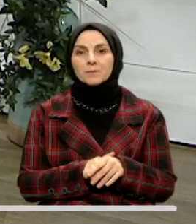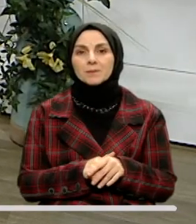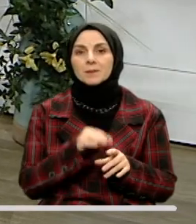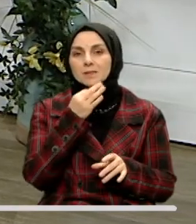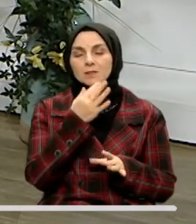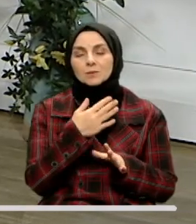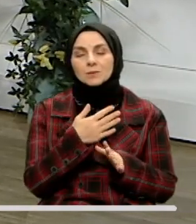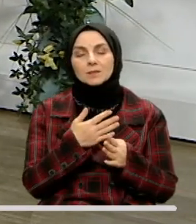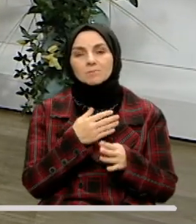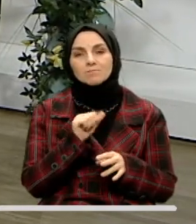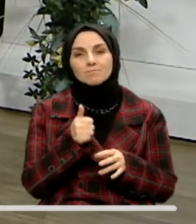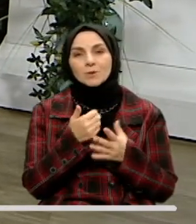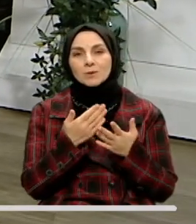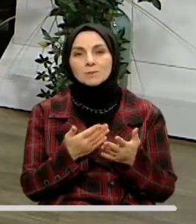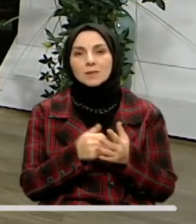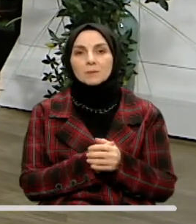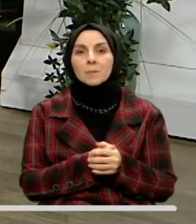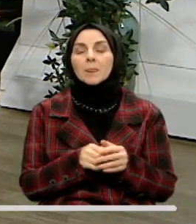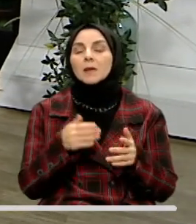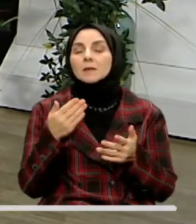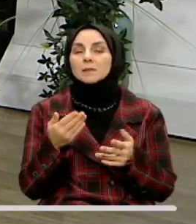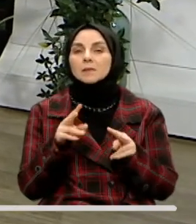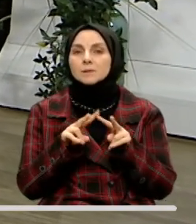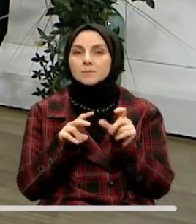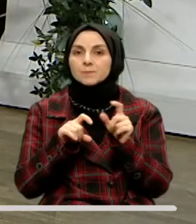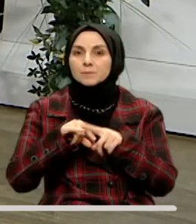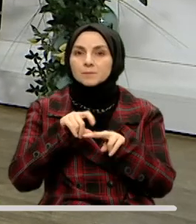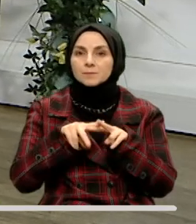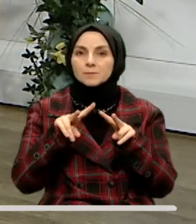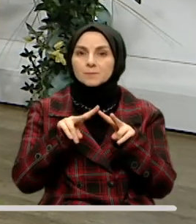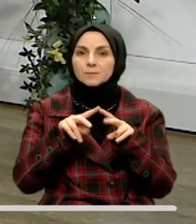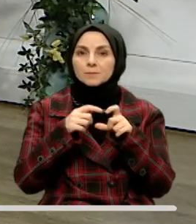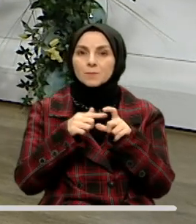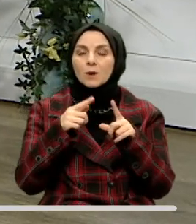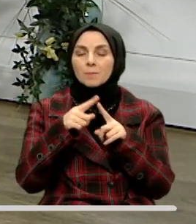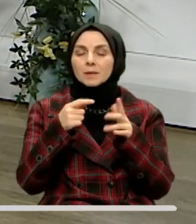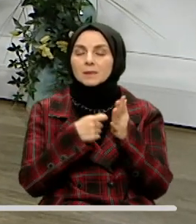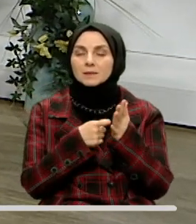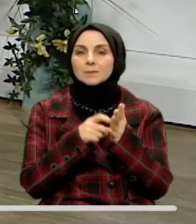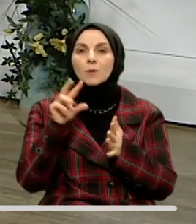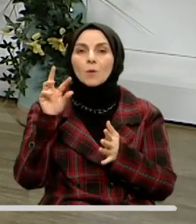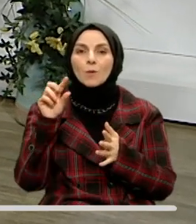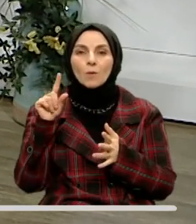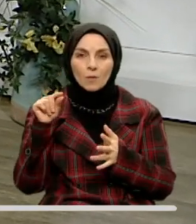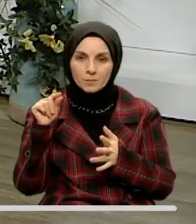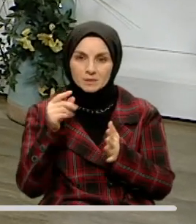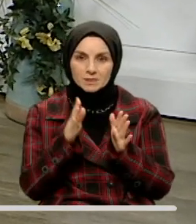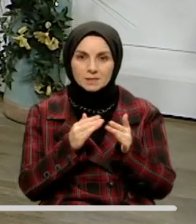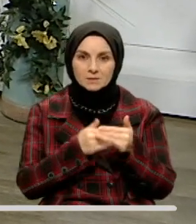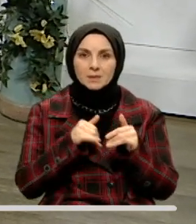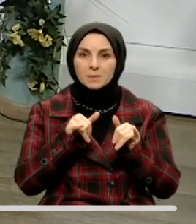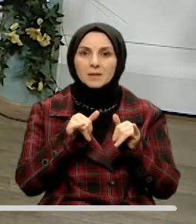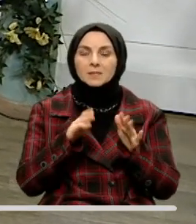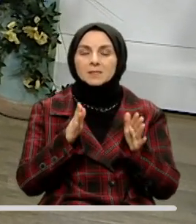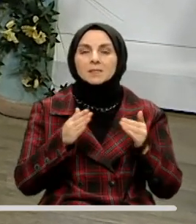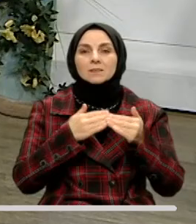Devam edelim sıradan. Ben Muhammed Ay. 10. sınıfım. Aynı sınıftayız. Hoş geldin. Hoş buldum.